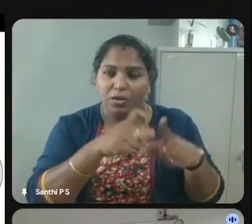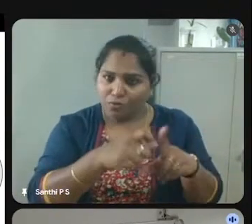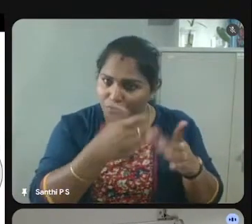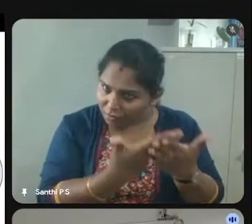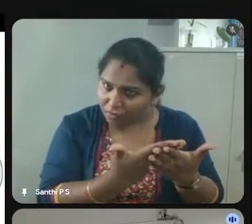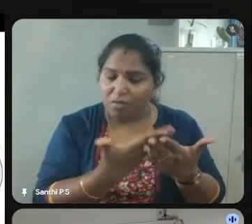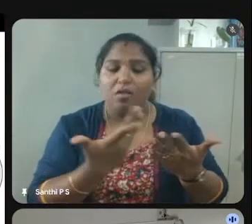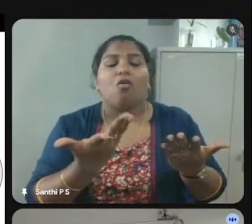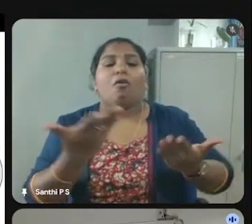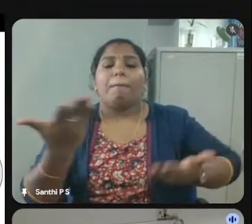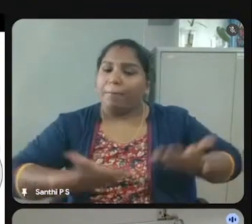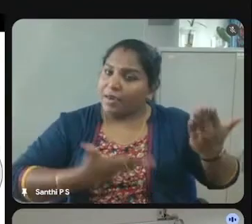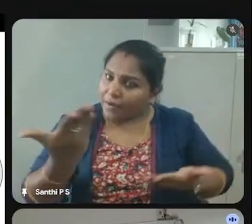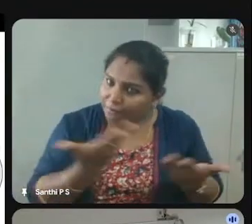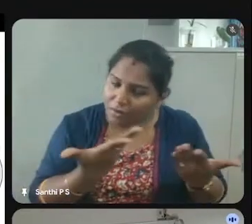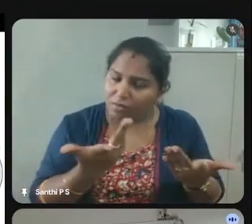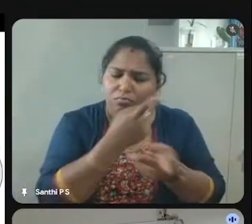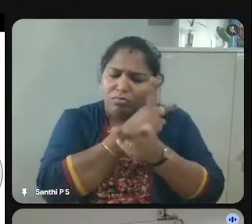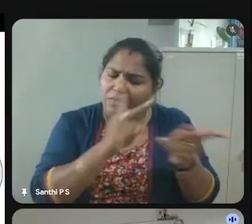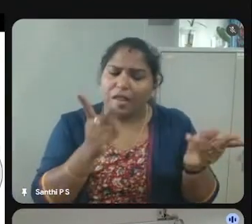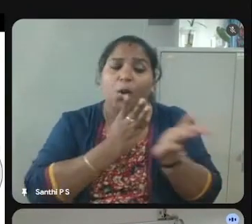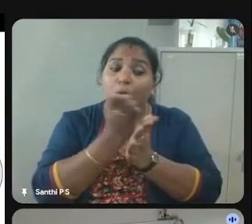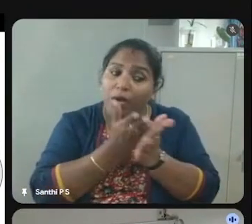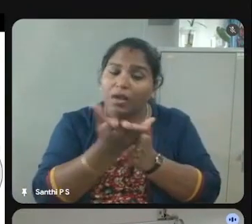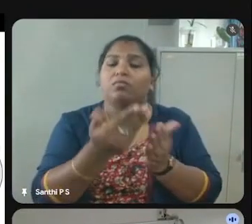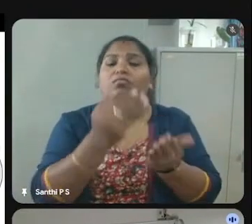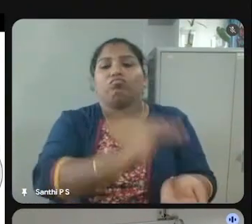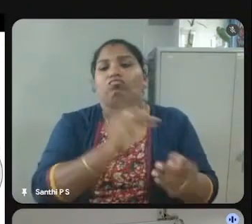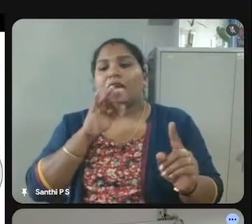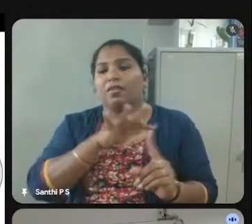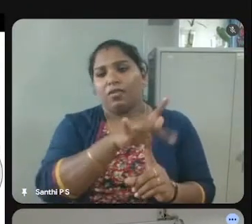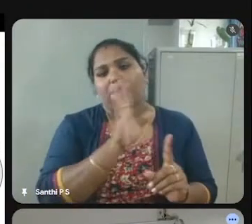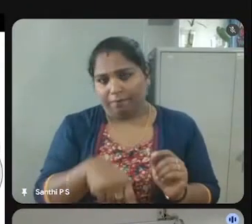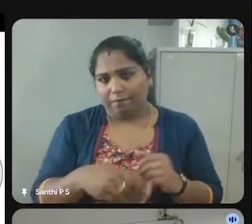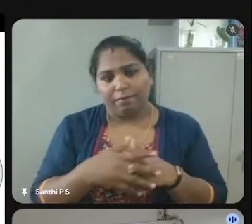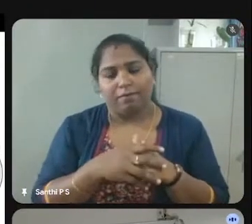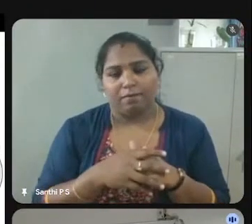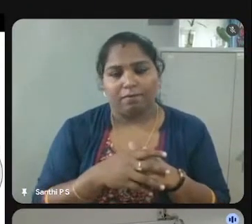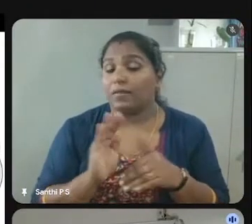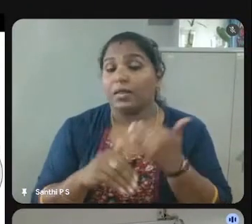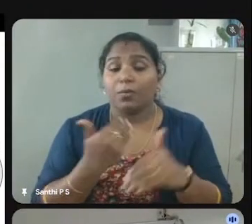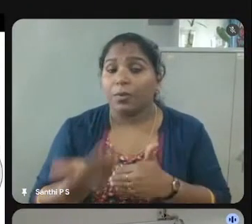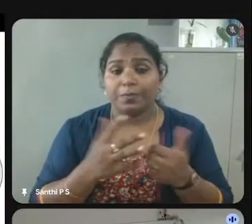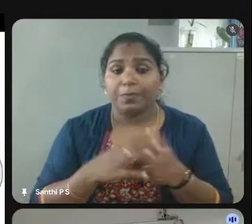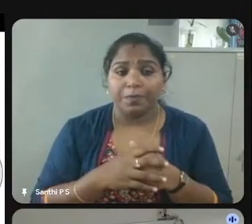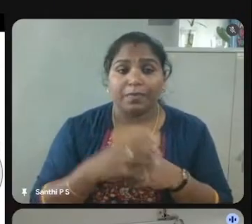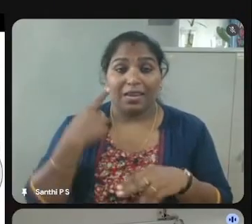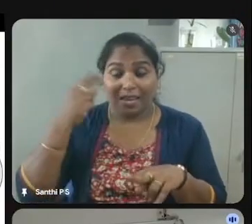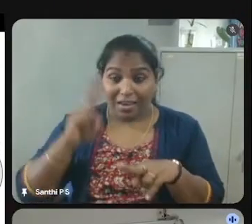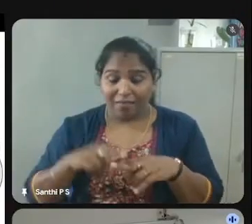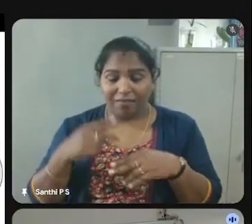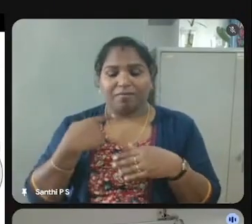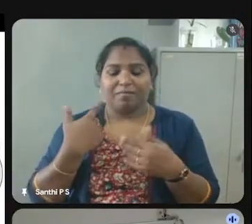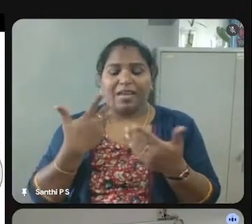ബിഹേവിയർ ആണെന്നുണ്ടെങ്കിലും, ഏത് രീതിയിലും കുട്ടിയെയും അത് ബാധിക്കും എന്നുള്ളത് നമ്മൾ എപ്പോഴും ഓർക്കേണ്ട ഒരു കാര്യമാണ്. അതുപോലെ നമ്മൾ നല്ല മനോഭാവത്തോടെ